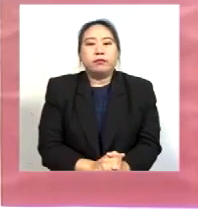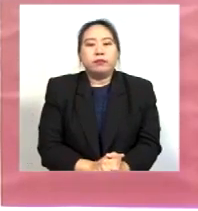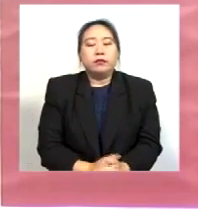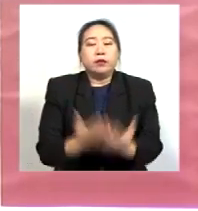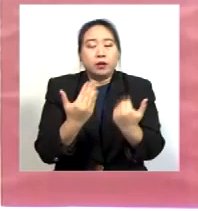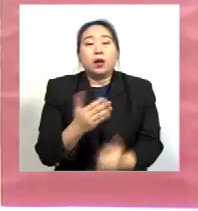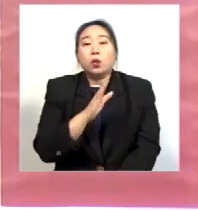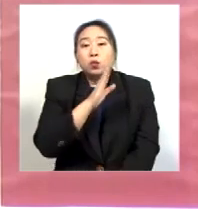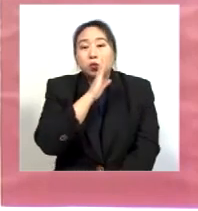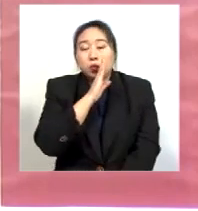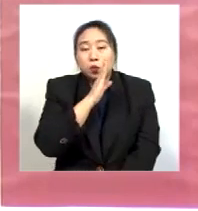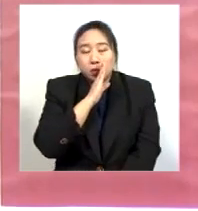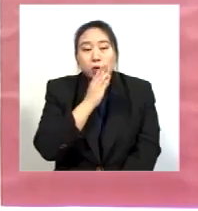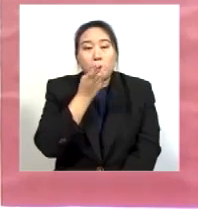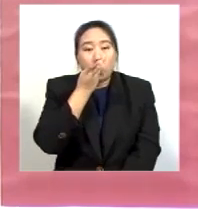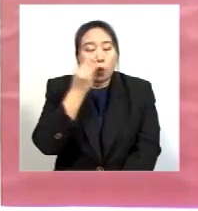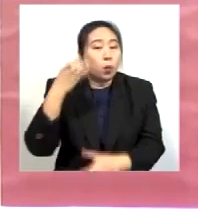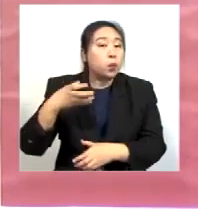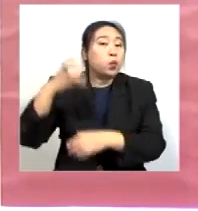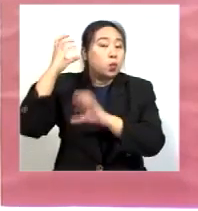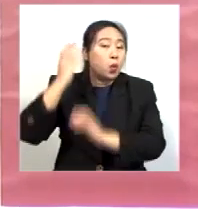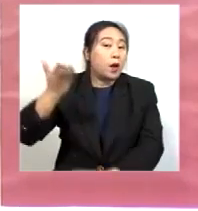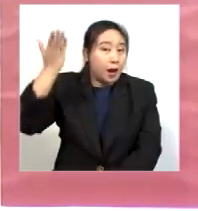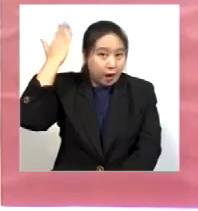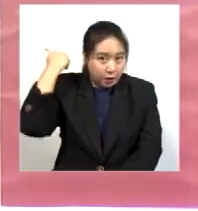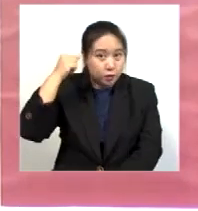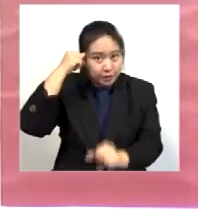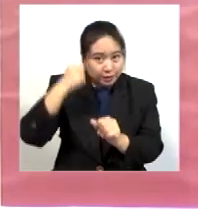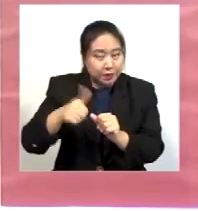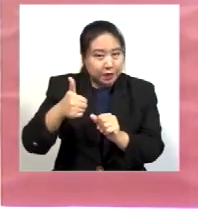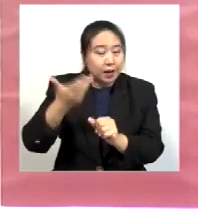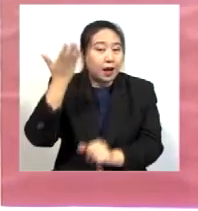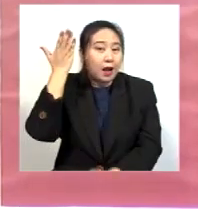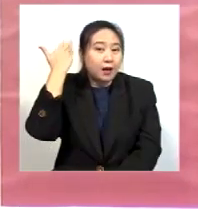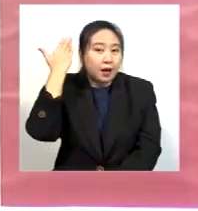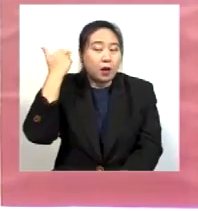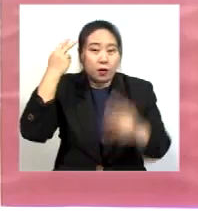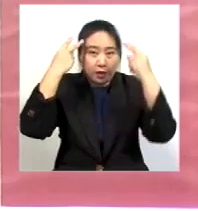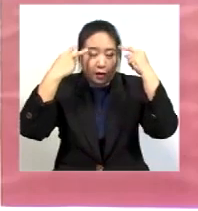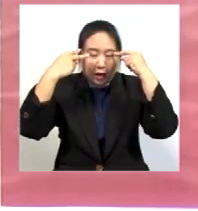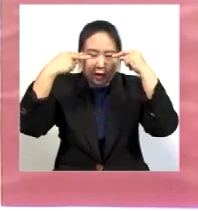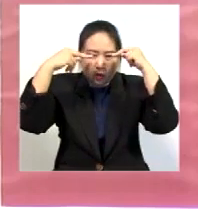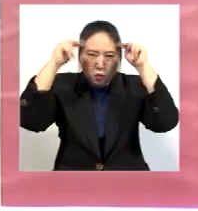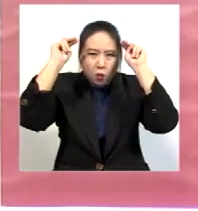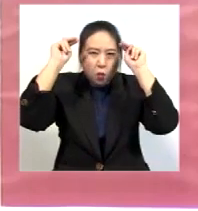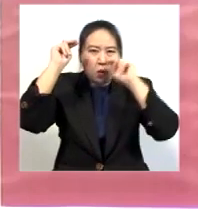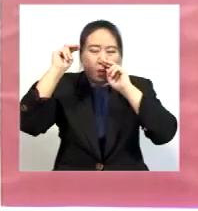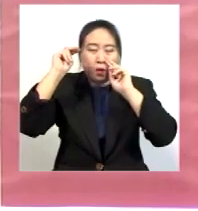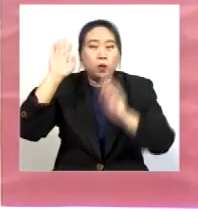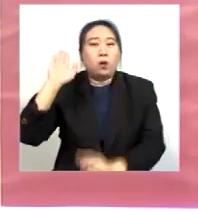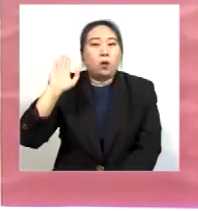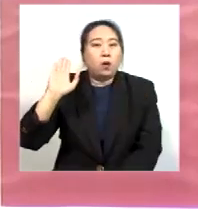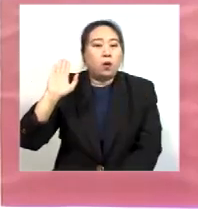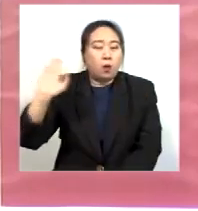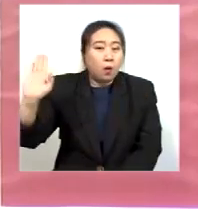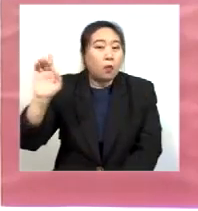เราถอยกลับไปจำสปีชหรือว่าจำปาฐกถาของท่านนายกลีเซียนลุงได้นะครับนายกลีเซียนลุงบ